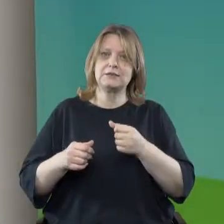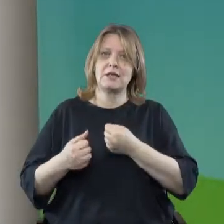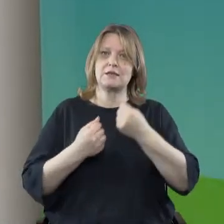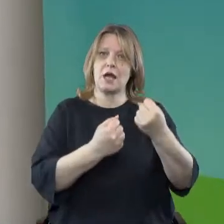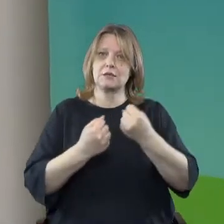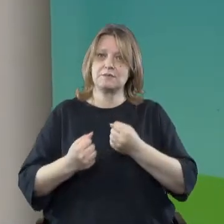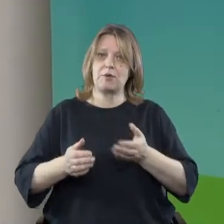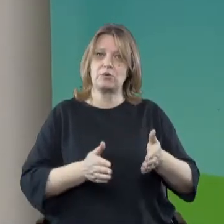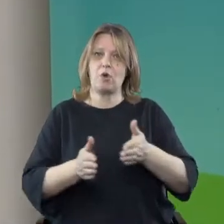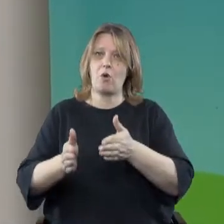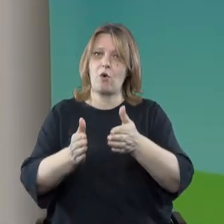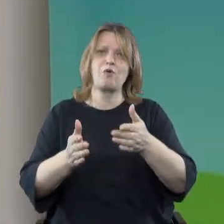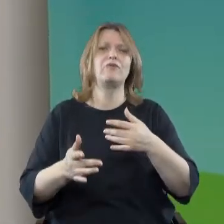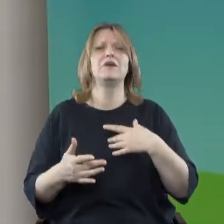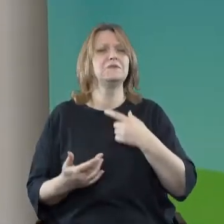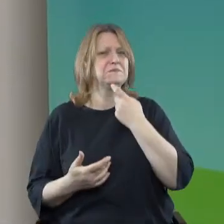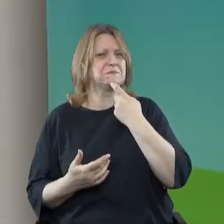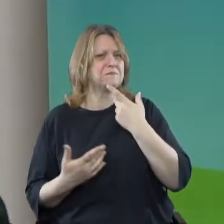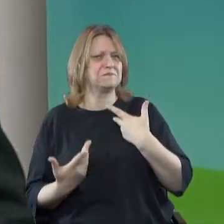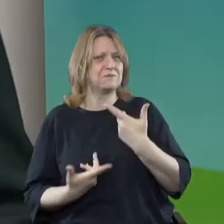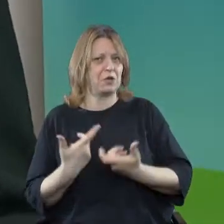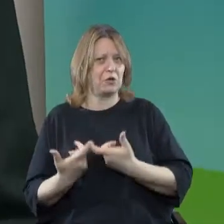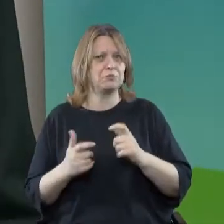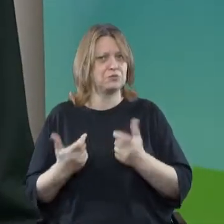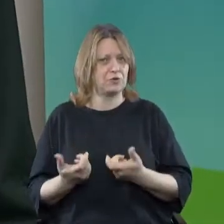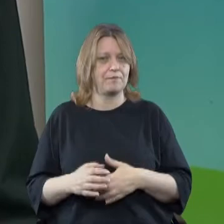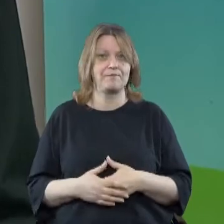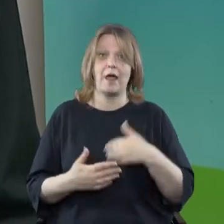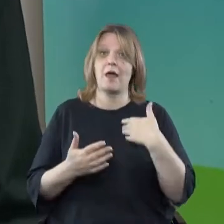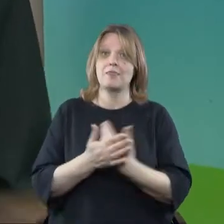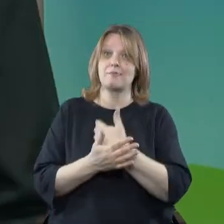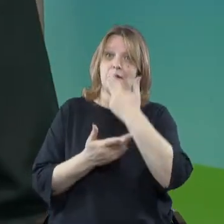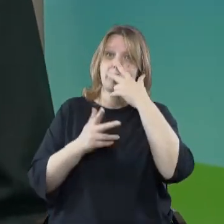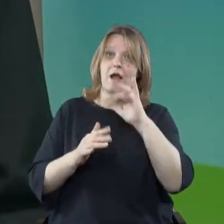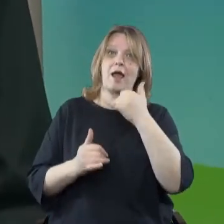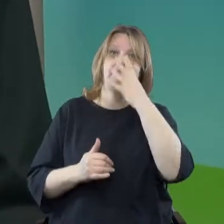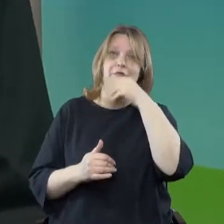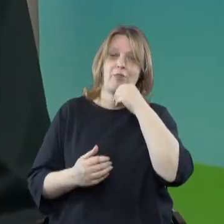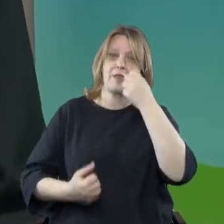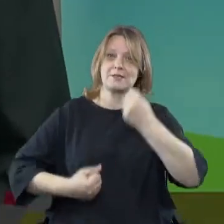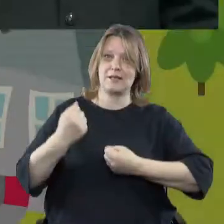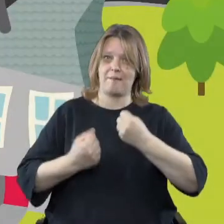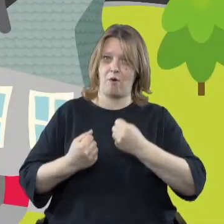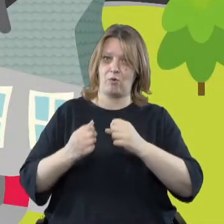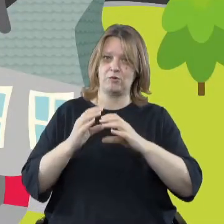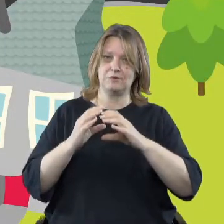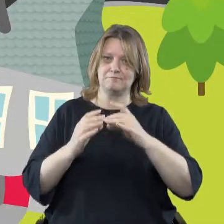Na początku może pokażę wam, jak wygląda nasz radiowóz. To jest taki biało-zielony